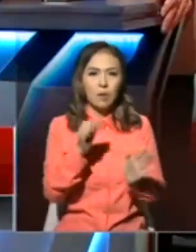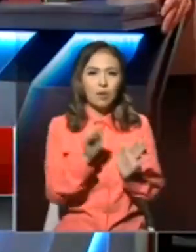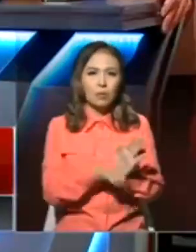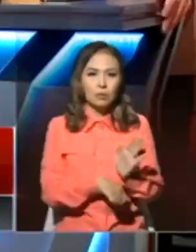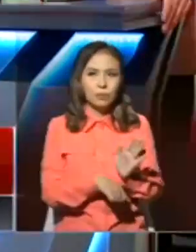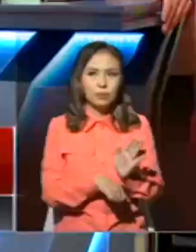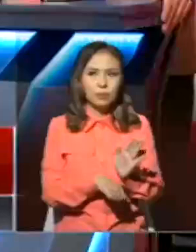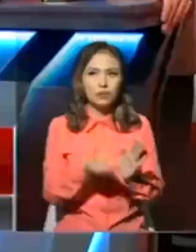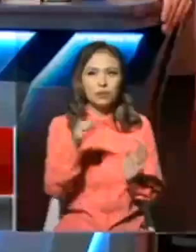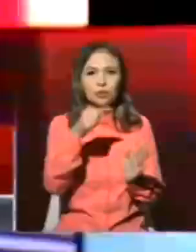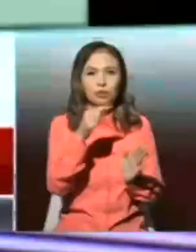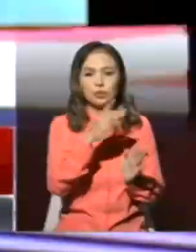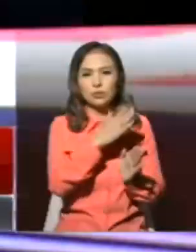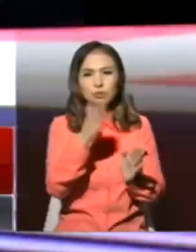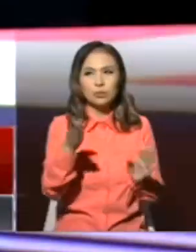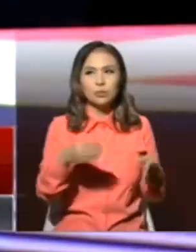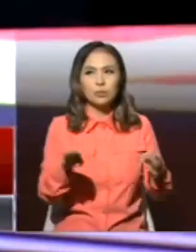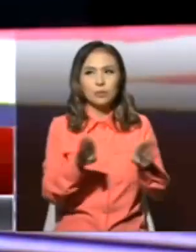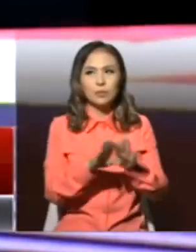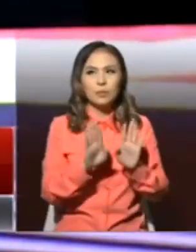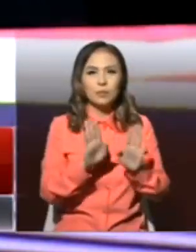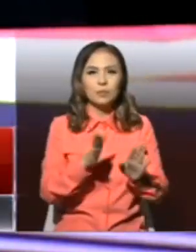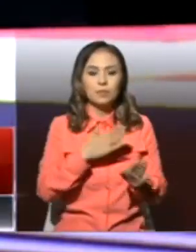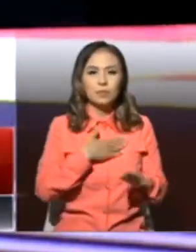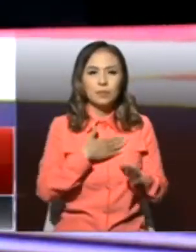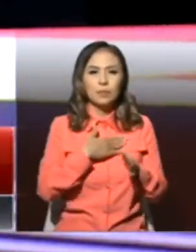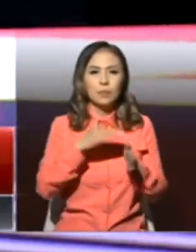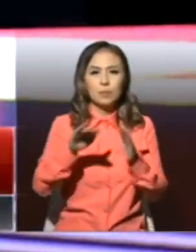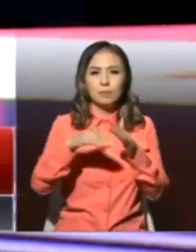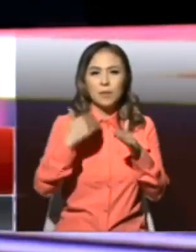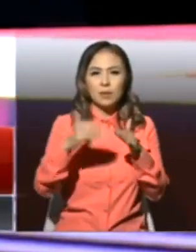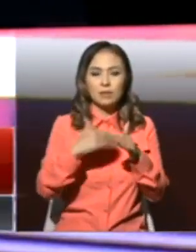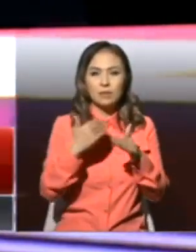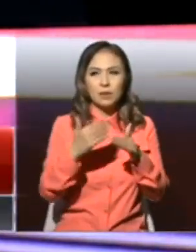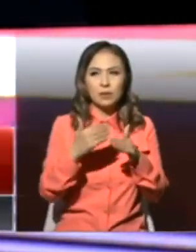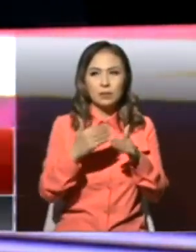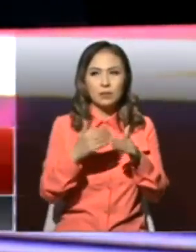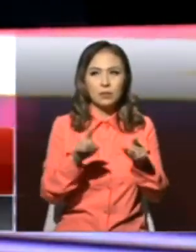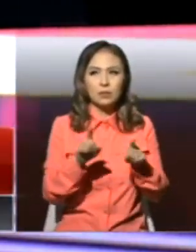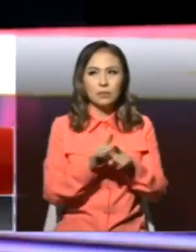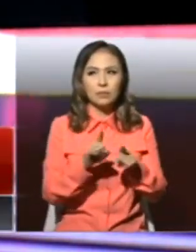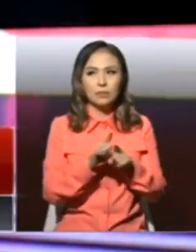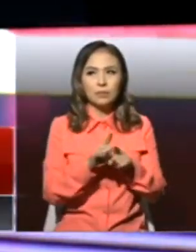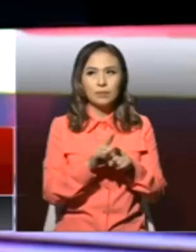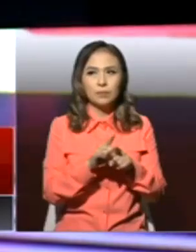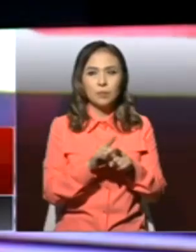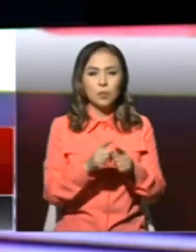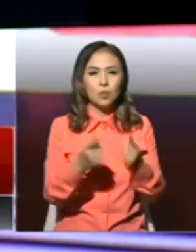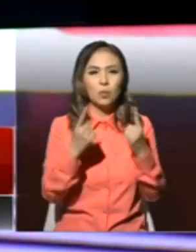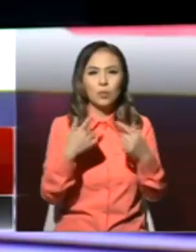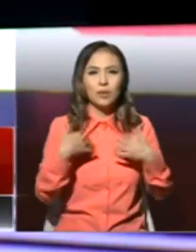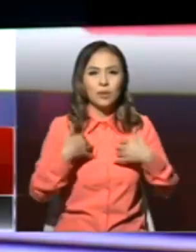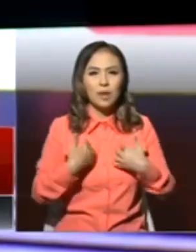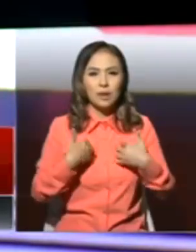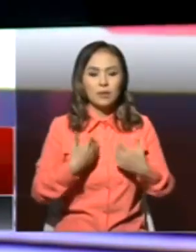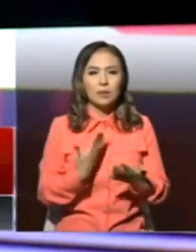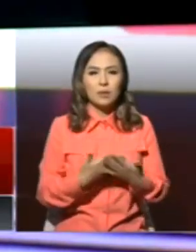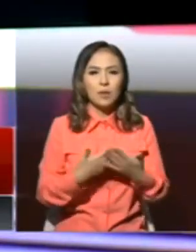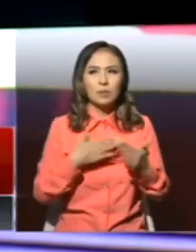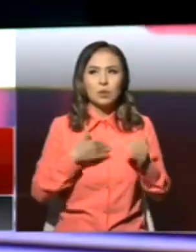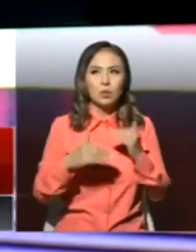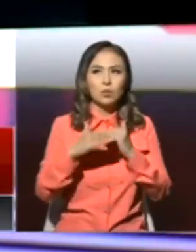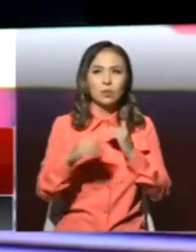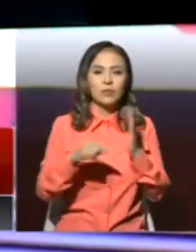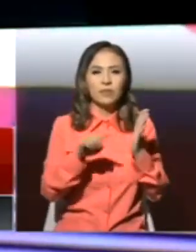деген. Мыңнан астам. Ол тек қана менің парақшамда. Бұл ұлттық трагедия. Мен өзімнің сауалдамамда